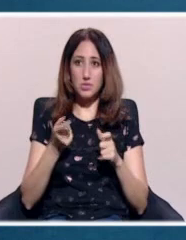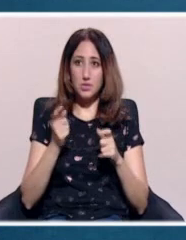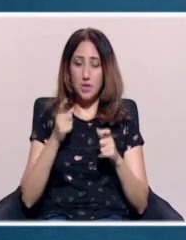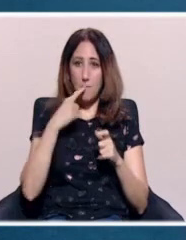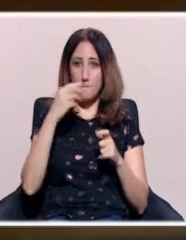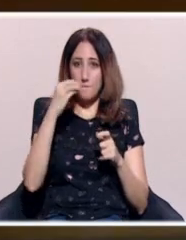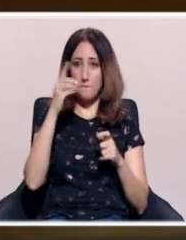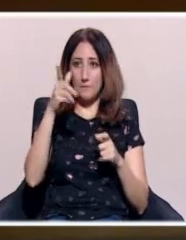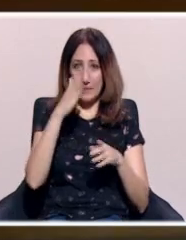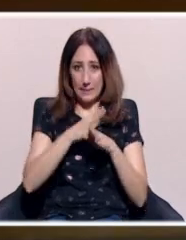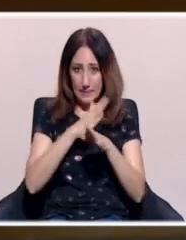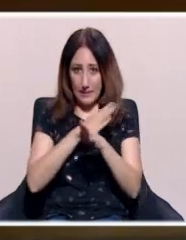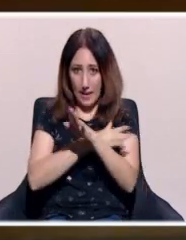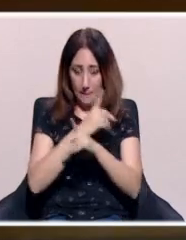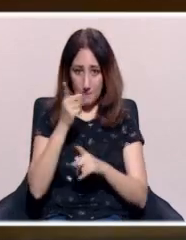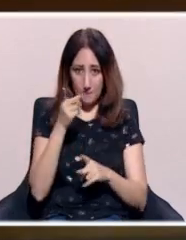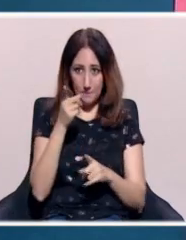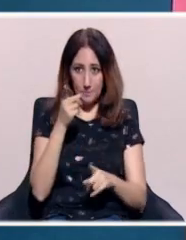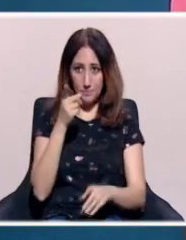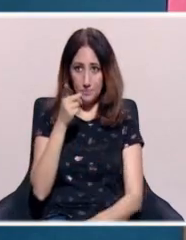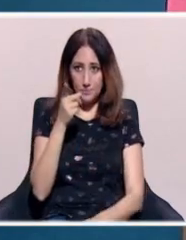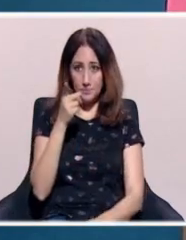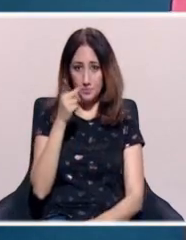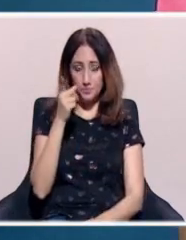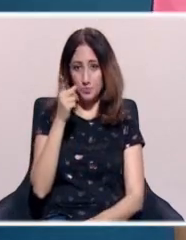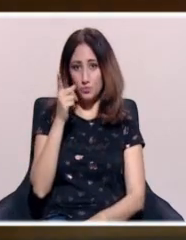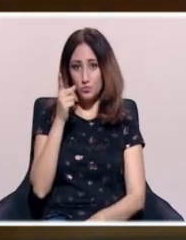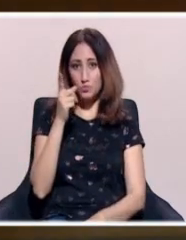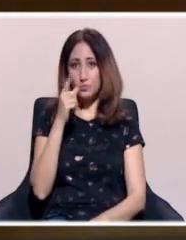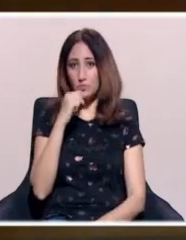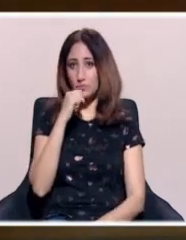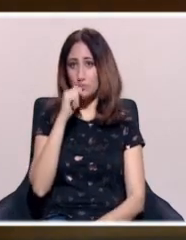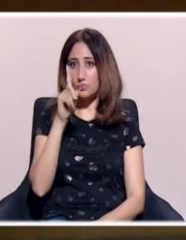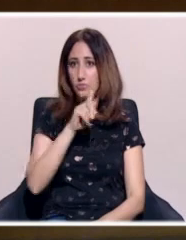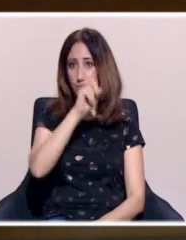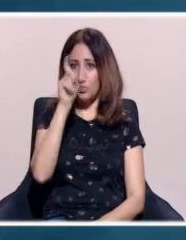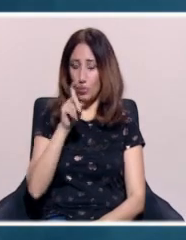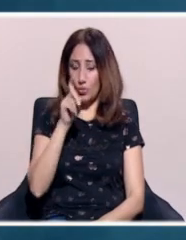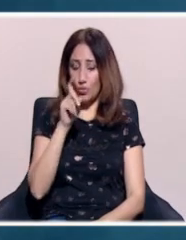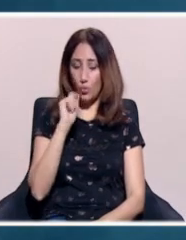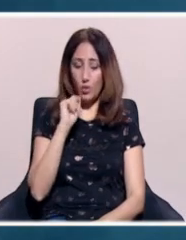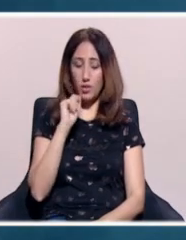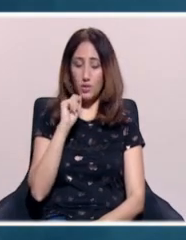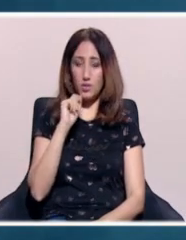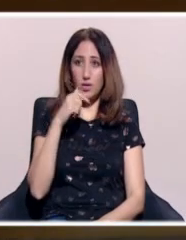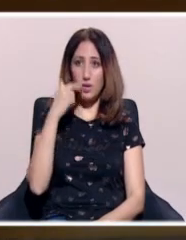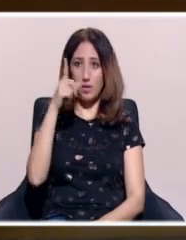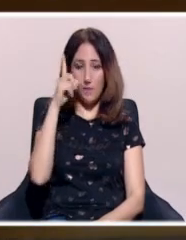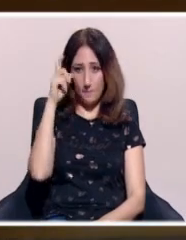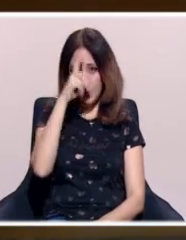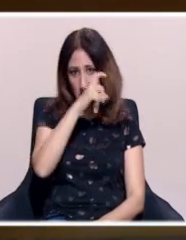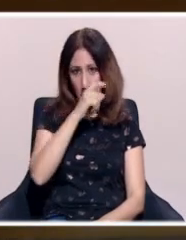بالثقة دوت. تعبت لما أديت شخصية بدر؟ والله يعني إيه نوع المعاناة اللي حسيته؟ المعاناة أنا تعبت لك